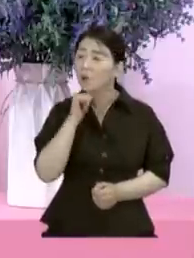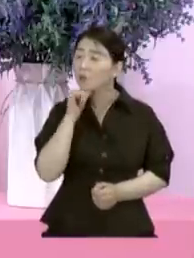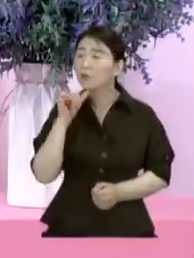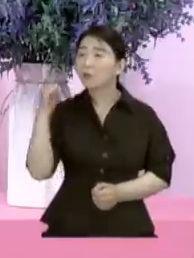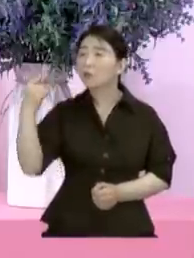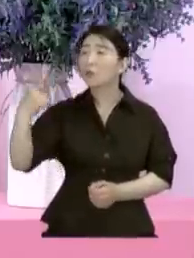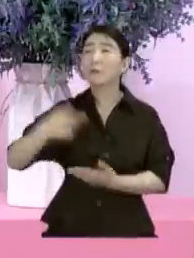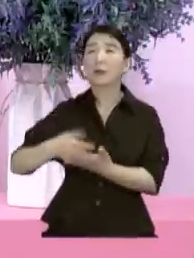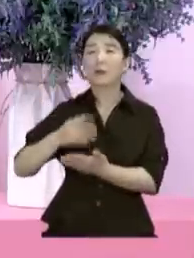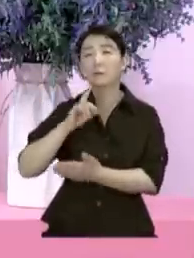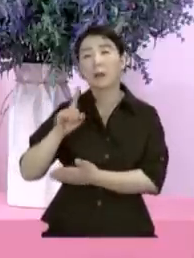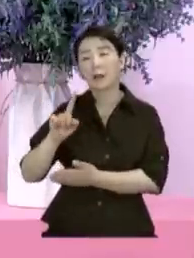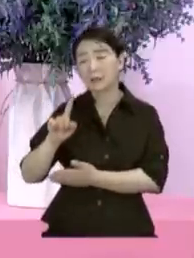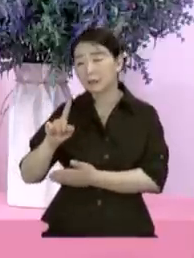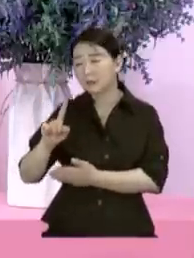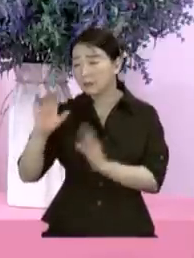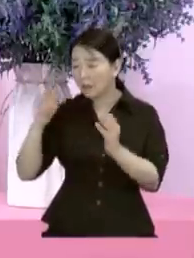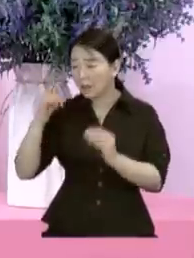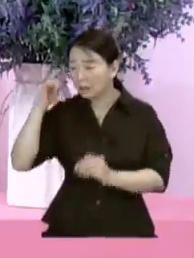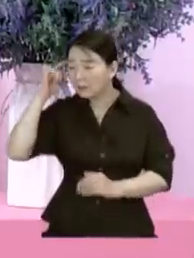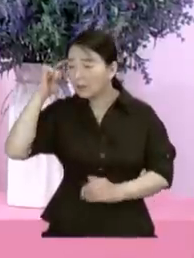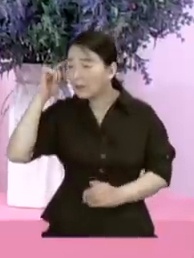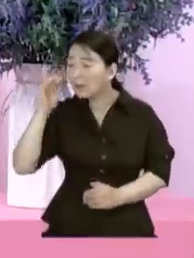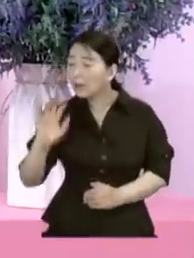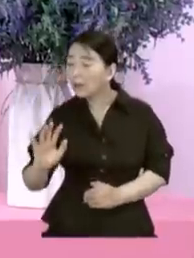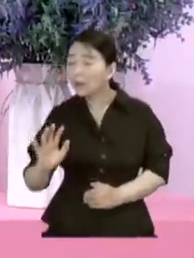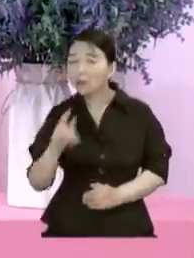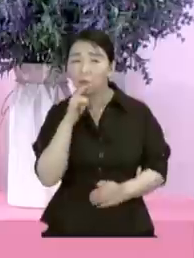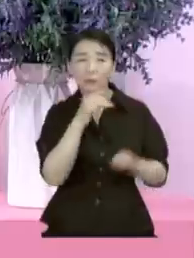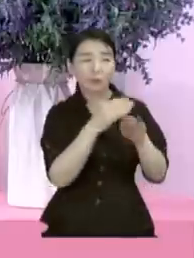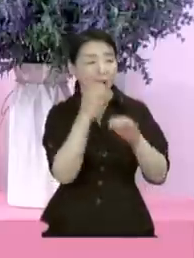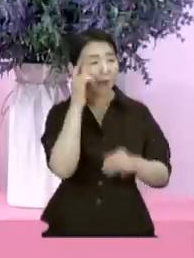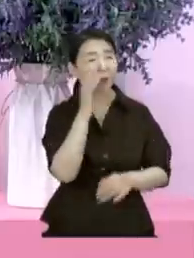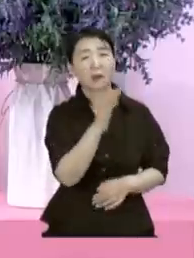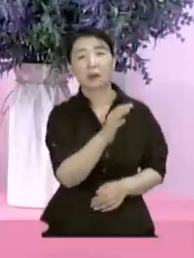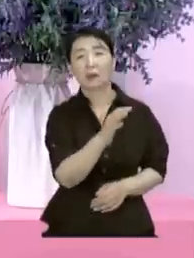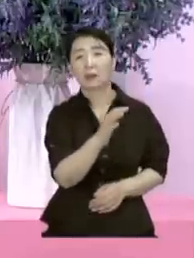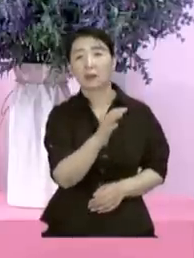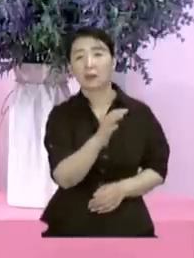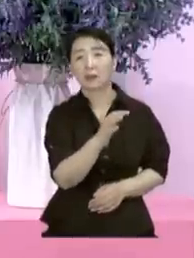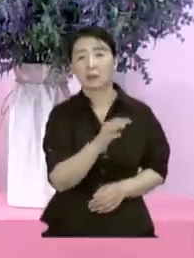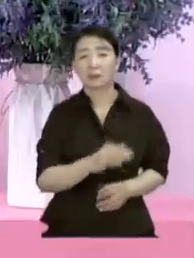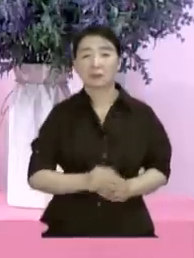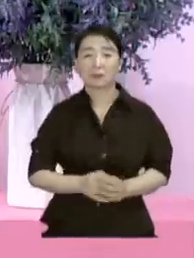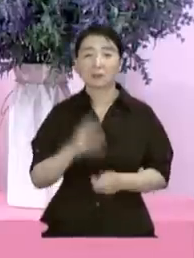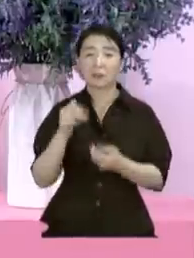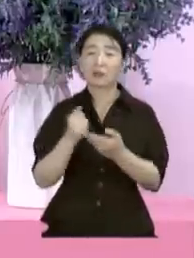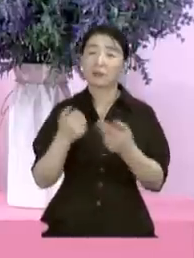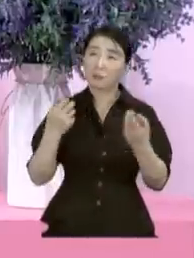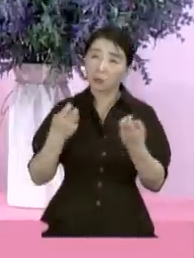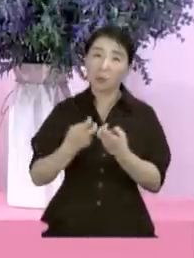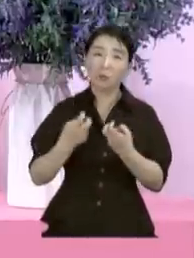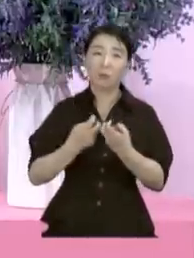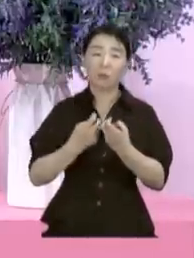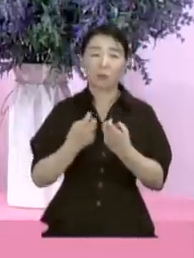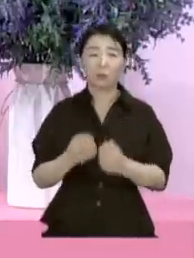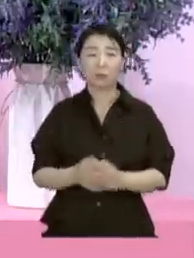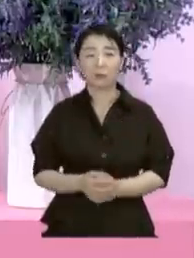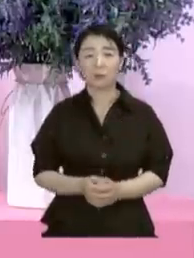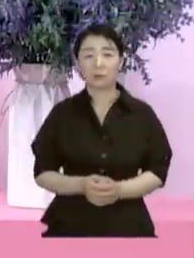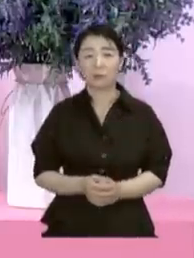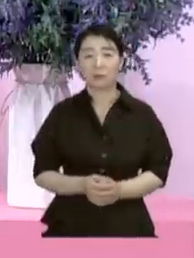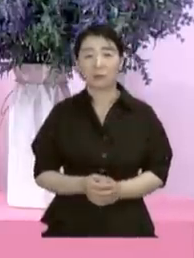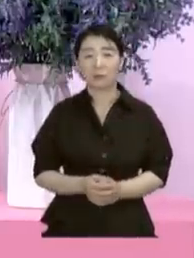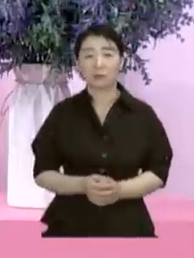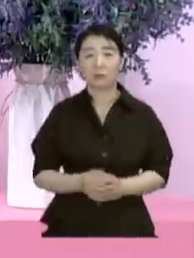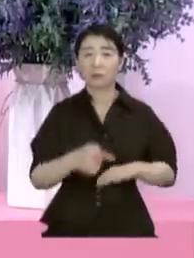나고 그 북한 땅이 생각이 나는 거예요. 그래서 내가 하나님 어떡하죠?